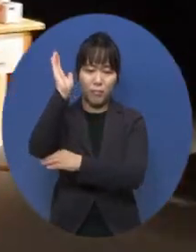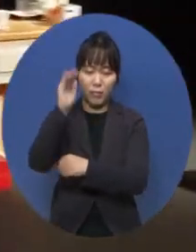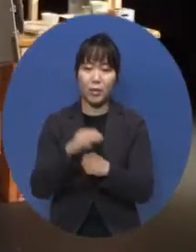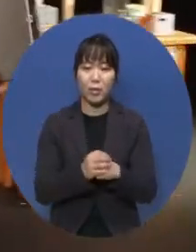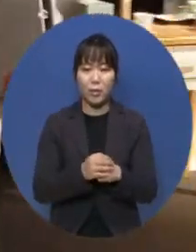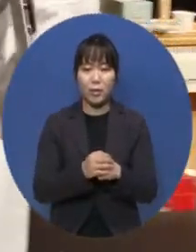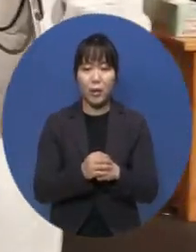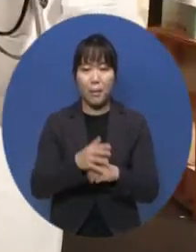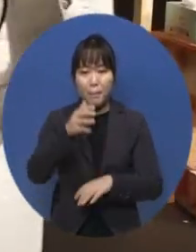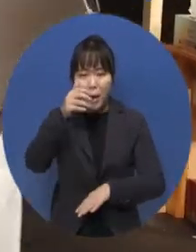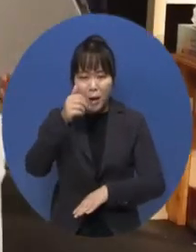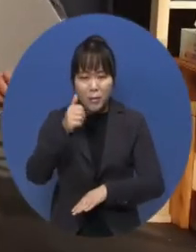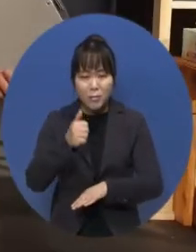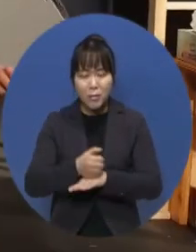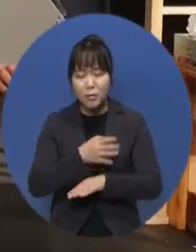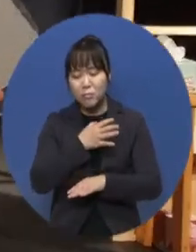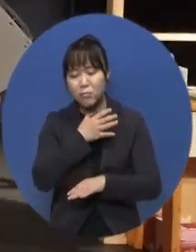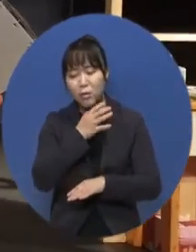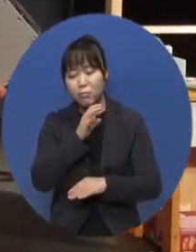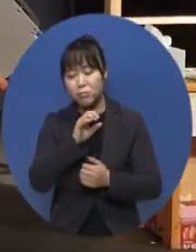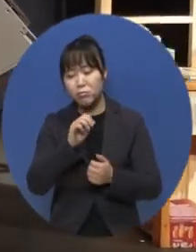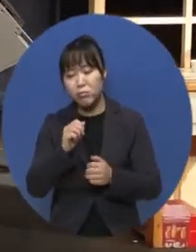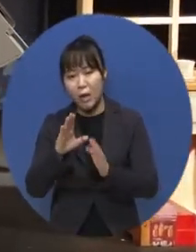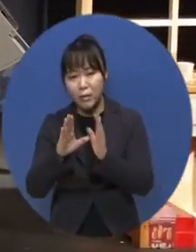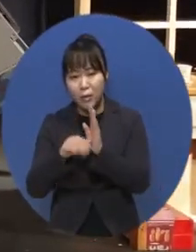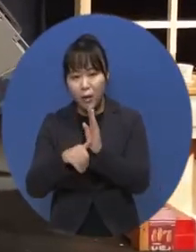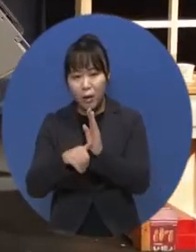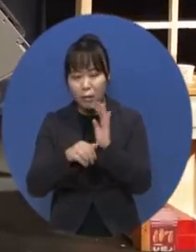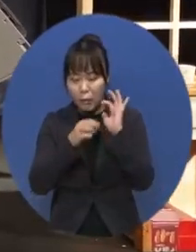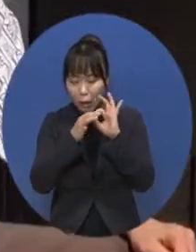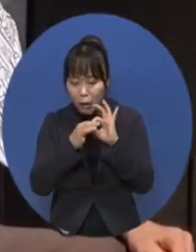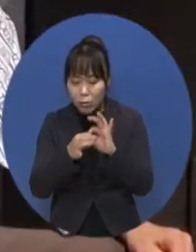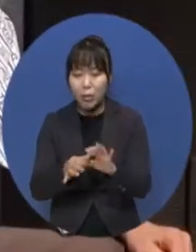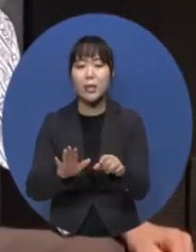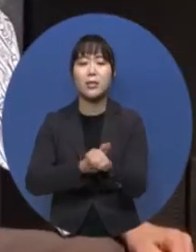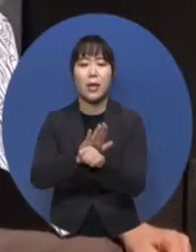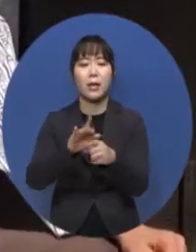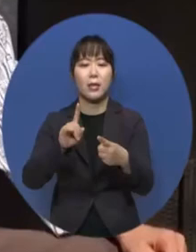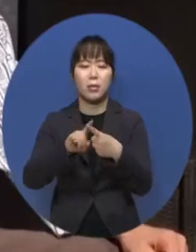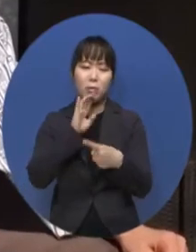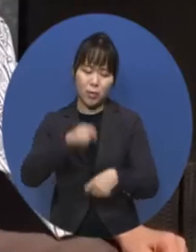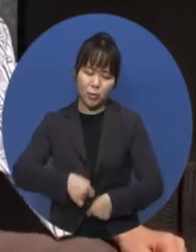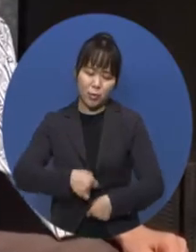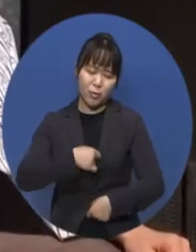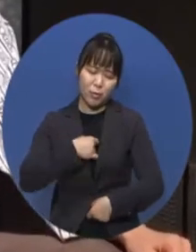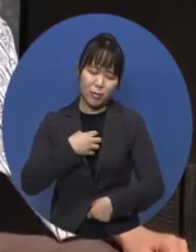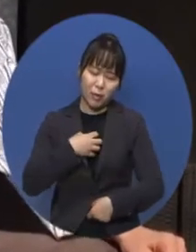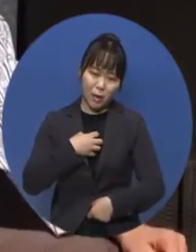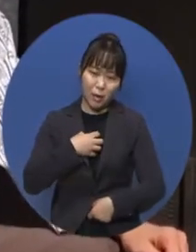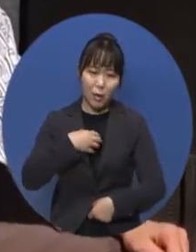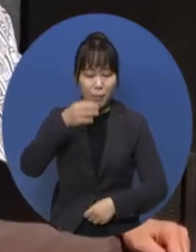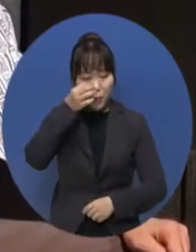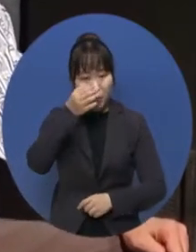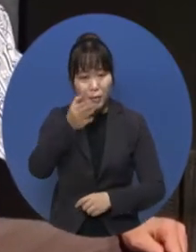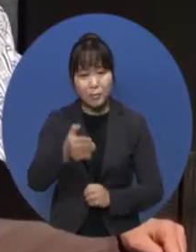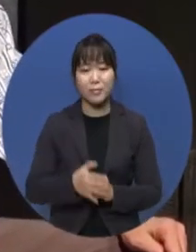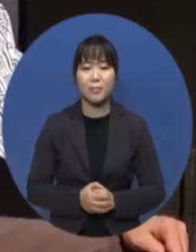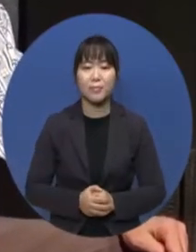생의 마지막을 향해 달려가는 두 남녀의 끝나지 않은 사랑을 진솔하고 애절하게